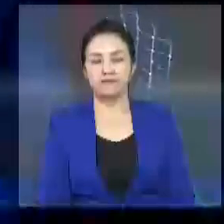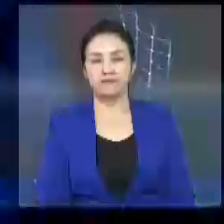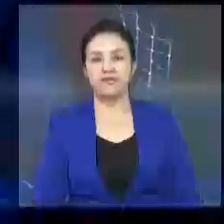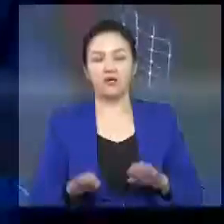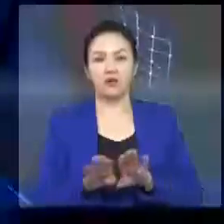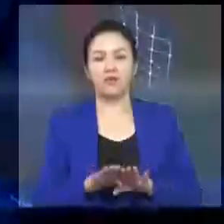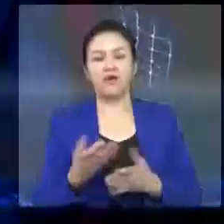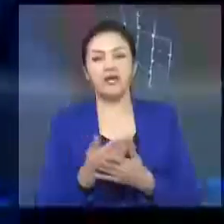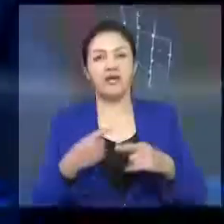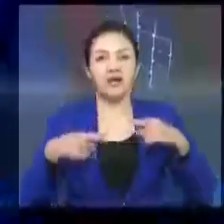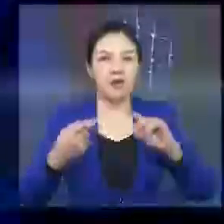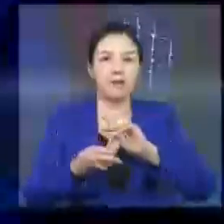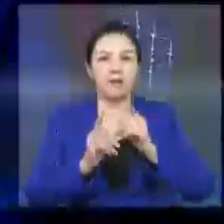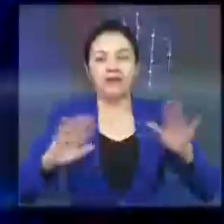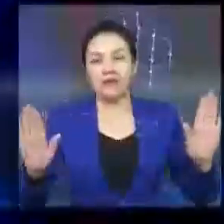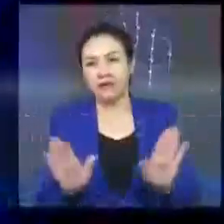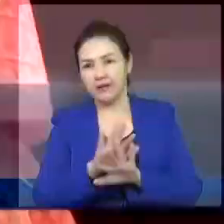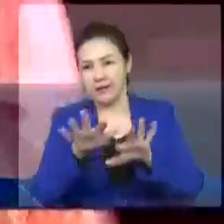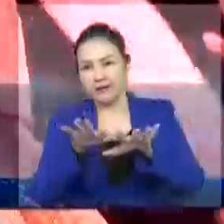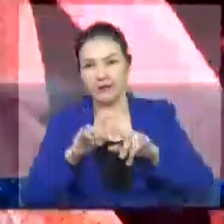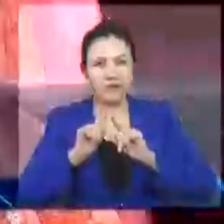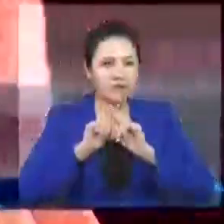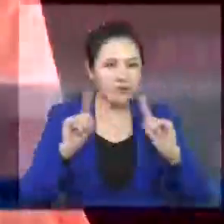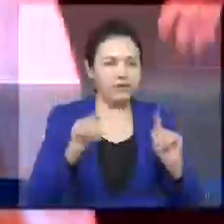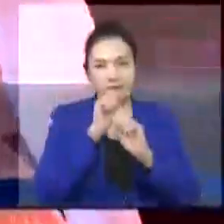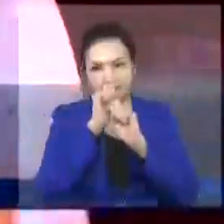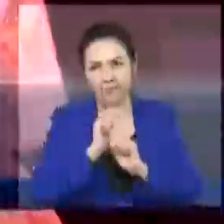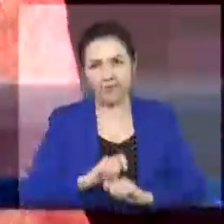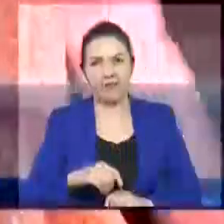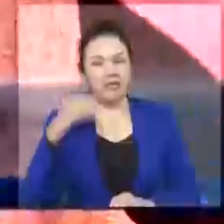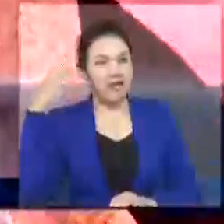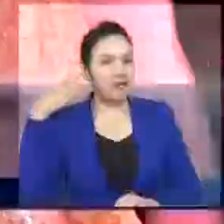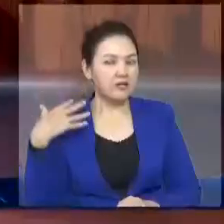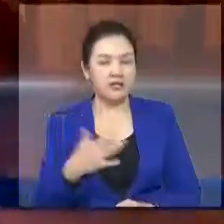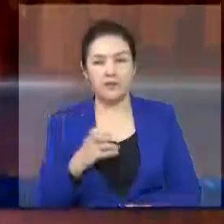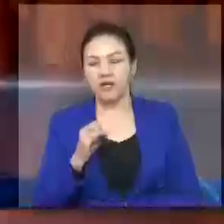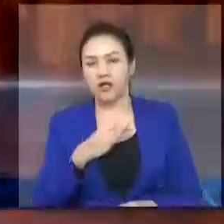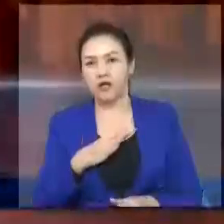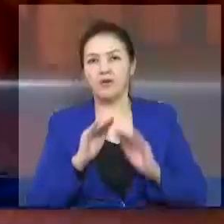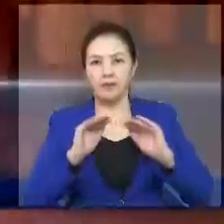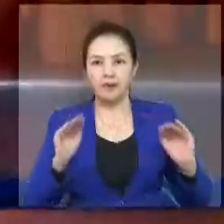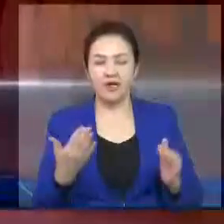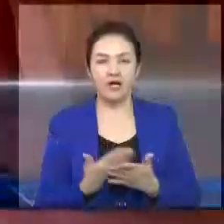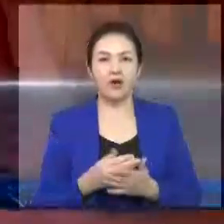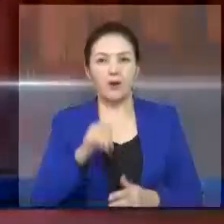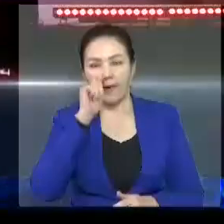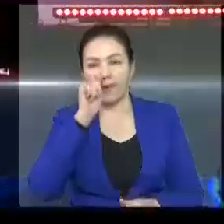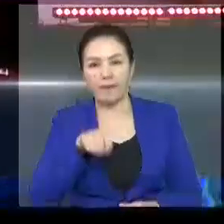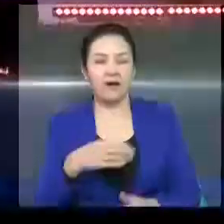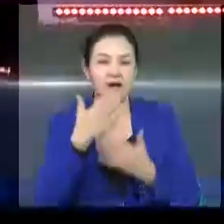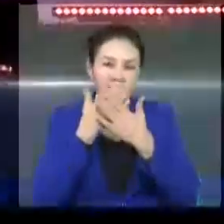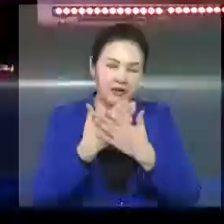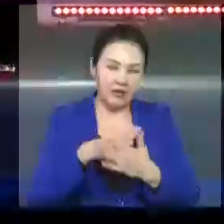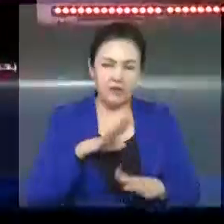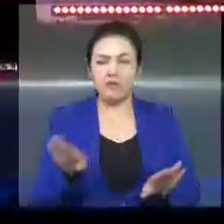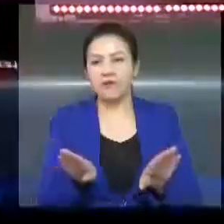Осы іспеттес өзге тілдегі әндер көрерменге ерекше әсер сыйлады. Татар башқұрттар балалық шақ туралы шырқаса, украинша сағыныш сезім